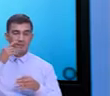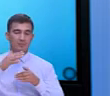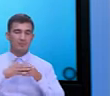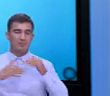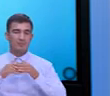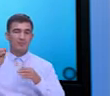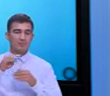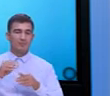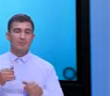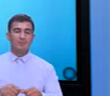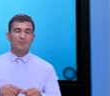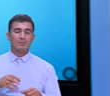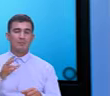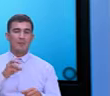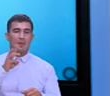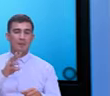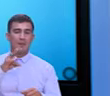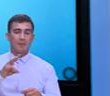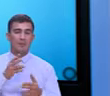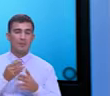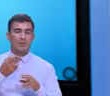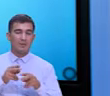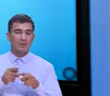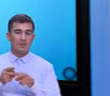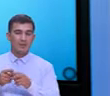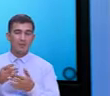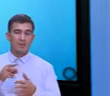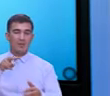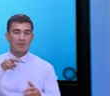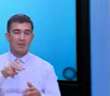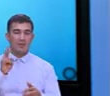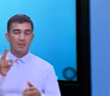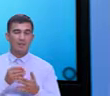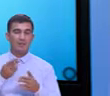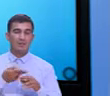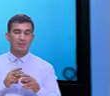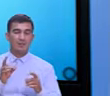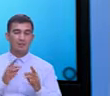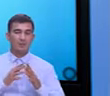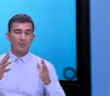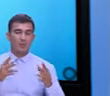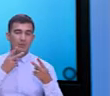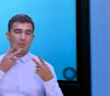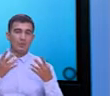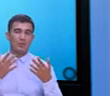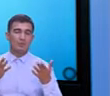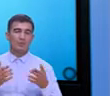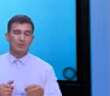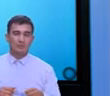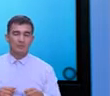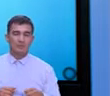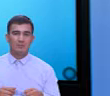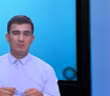bu holatda MN kesmamiz LK kesmadan kattaligi yaqqol namoyon